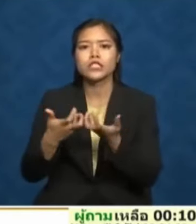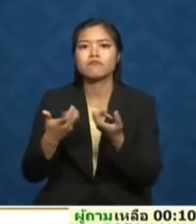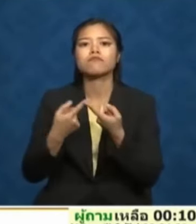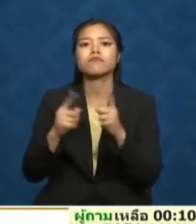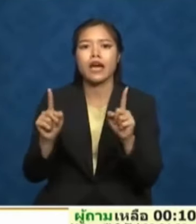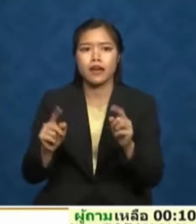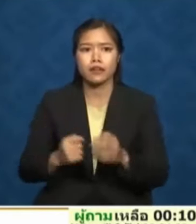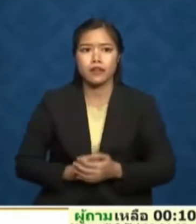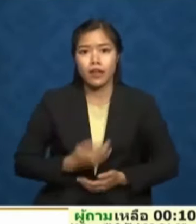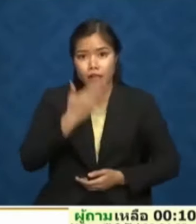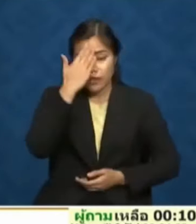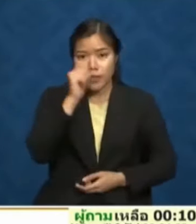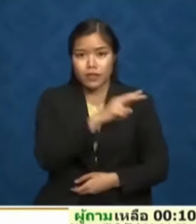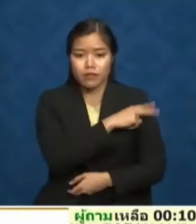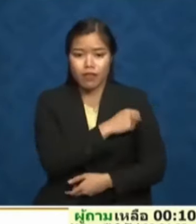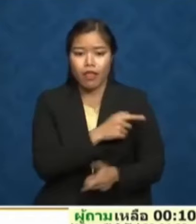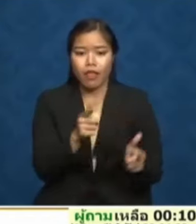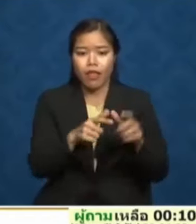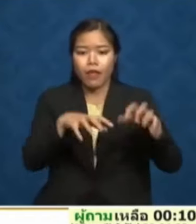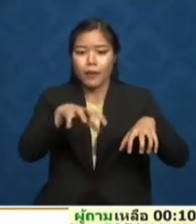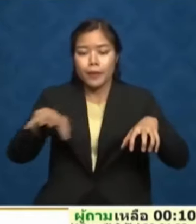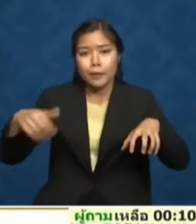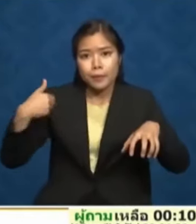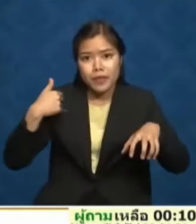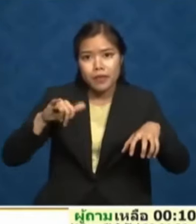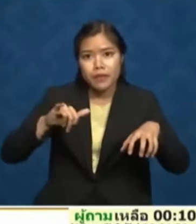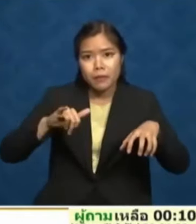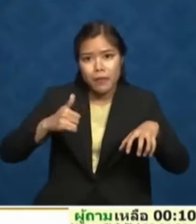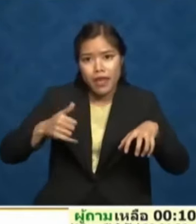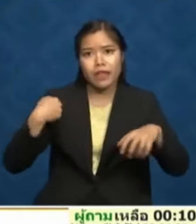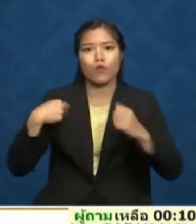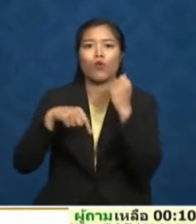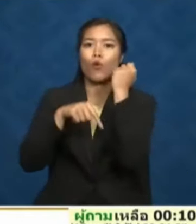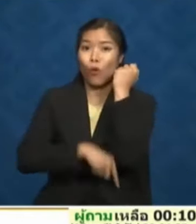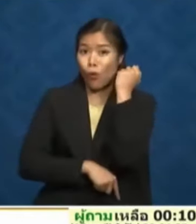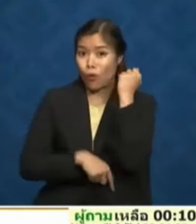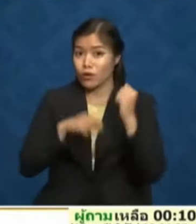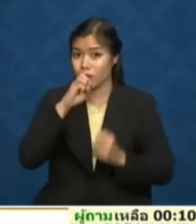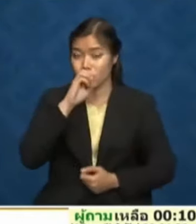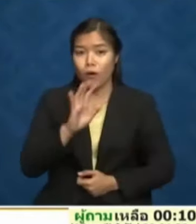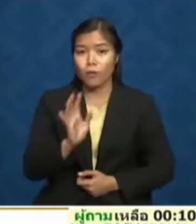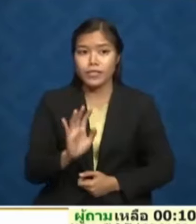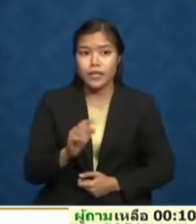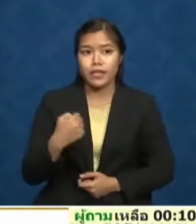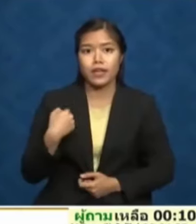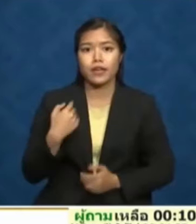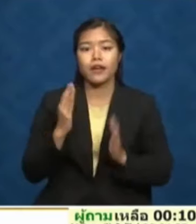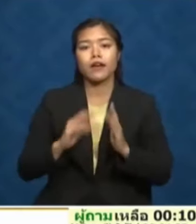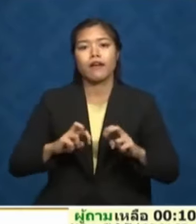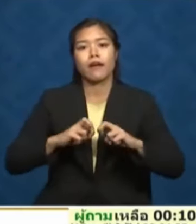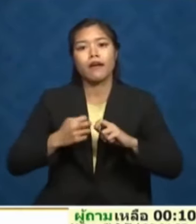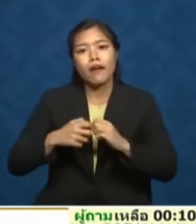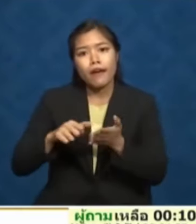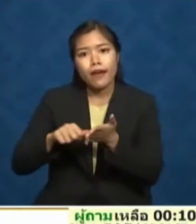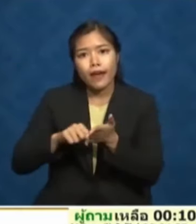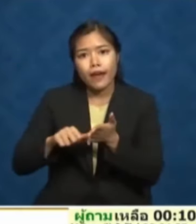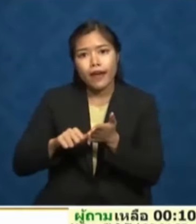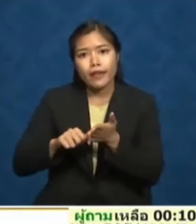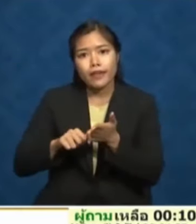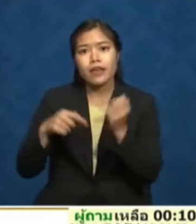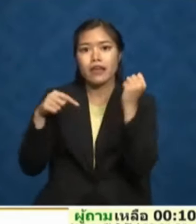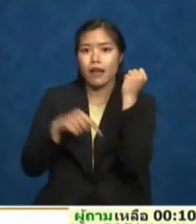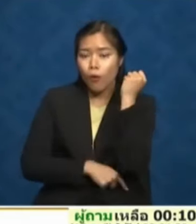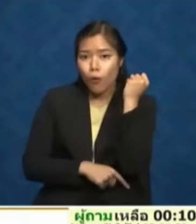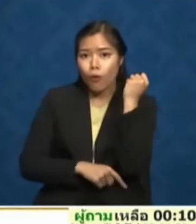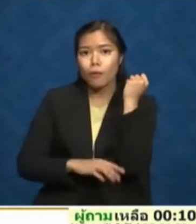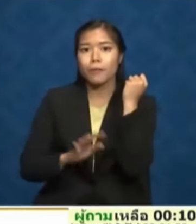ชุมชนบางแห่งทุจริตดิฉันไม่ได้ปฏิเสธนะคะแล้วก็ไม่ได้บอกว่าเราไม่ควรแก้ไขปัญหาการทุจริตเรา